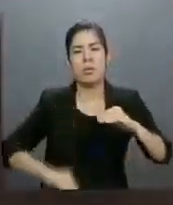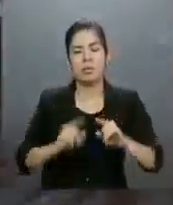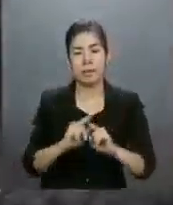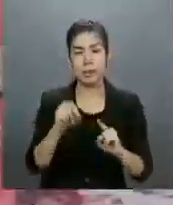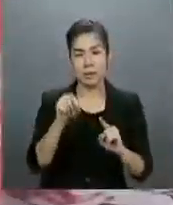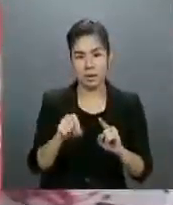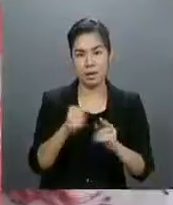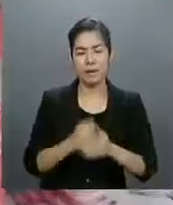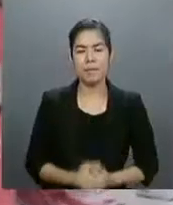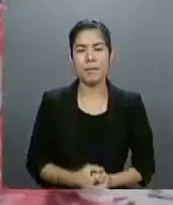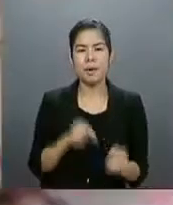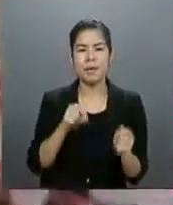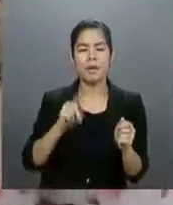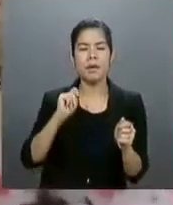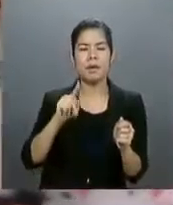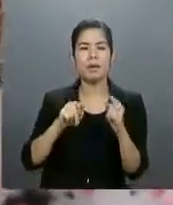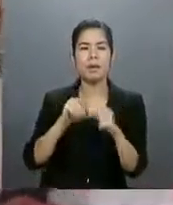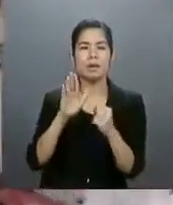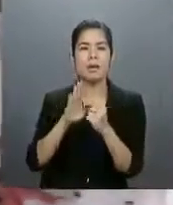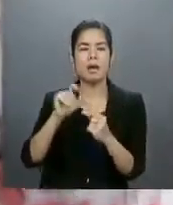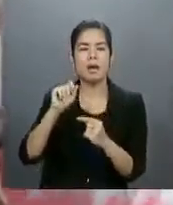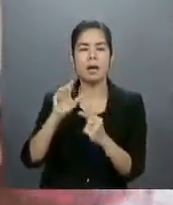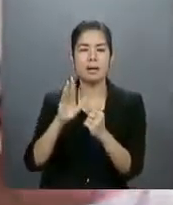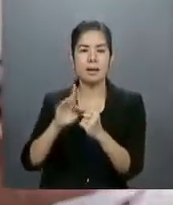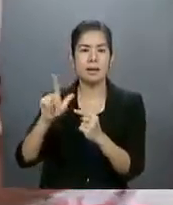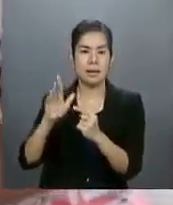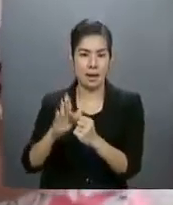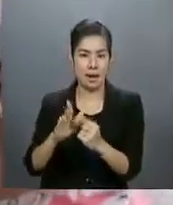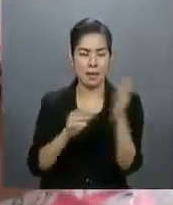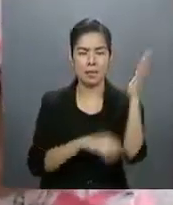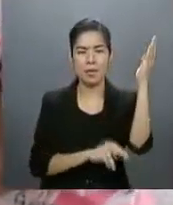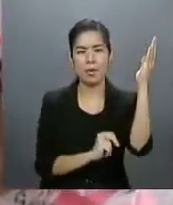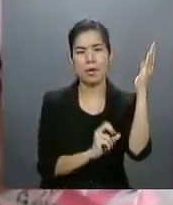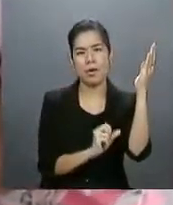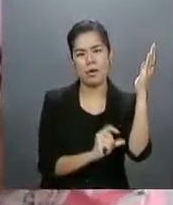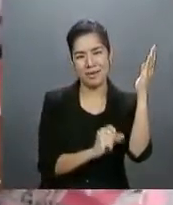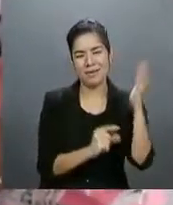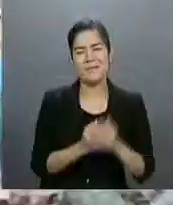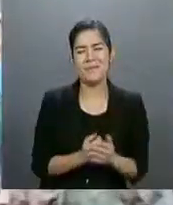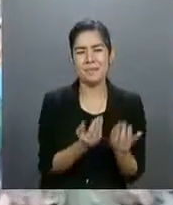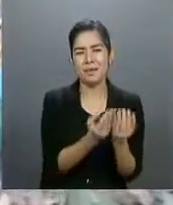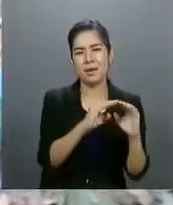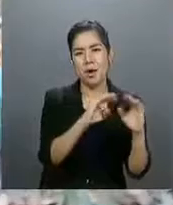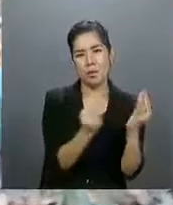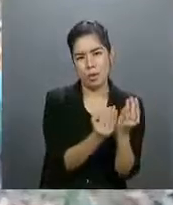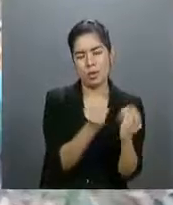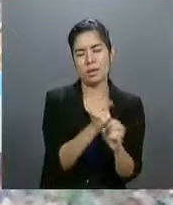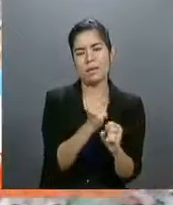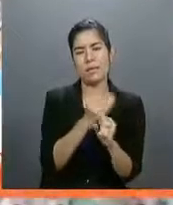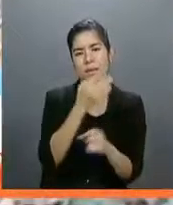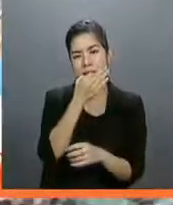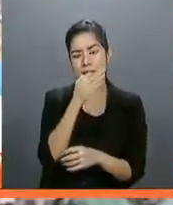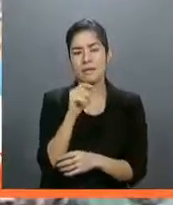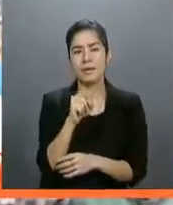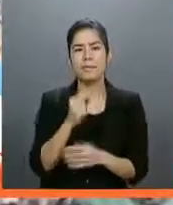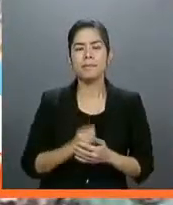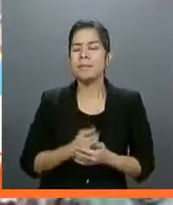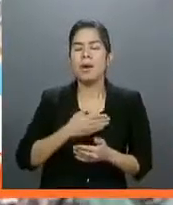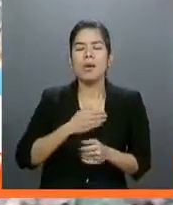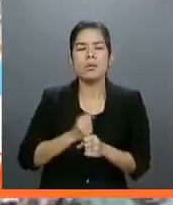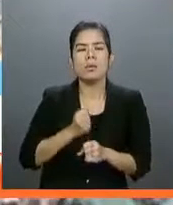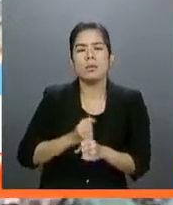ชันอำเภอท่าศาลาจังหวัดนครศรีธรรมราชยังมีอีกหนึ่งครอบครัวที่ทำอาชีพนี ้ขอทำเล่นๆไปเ